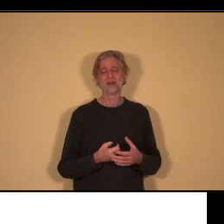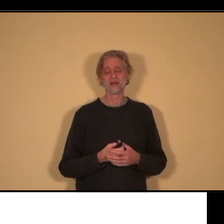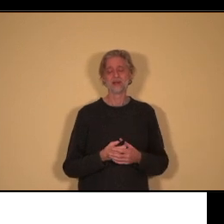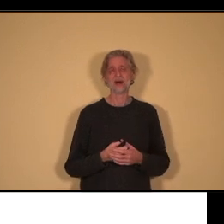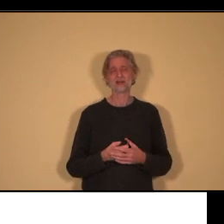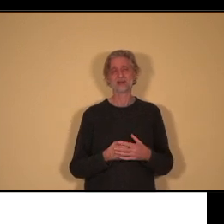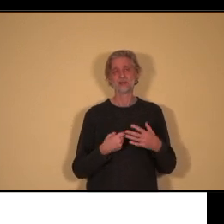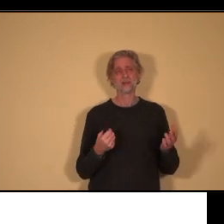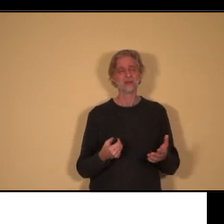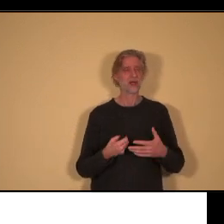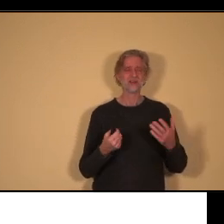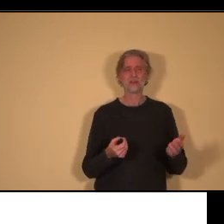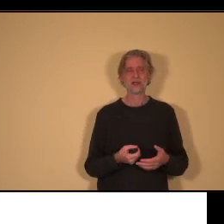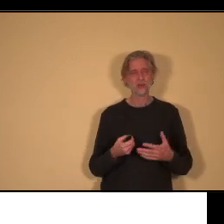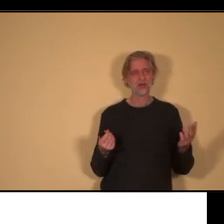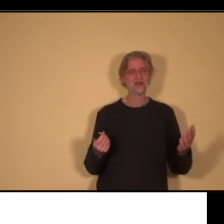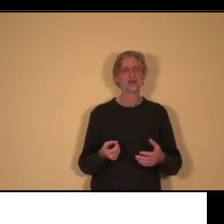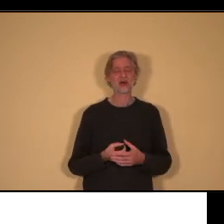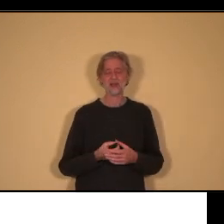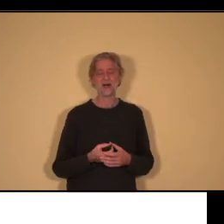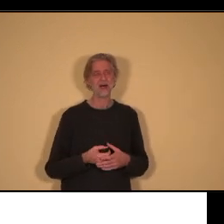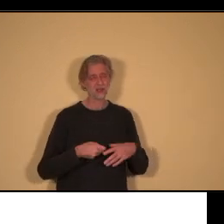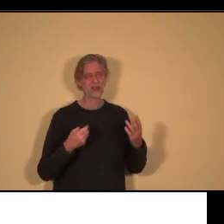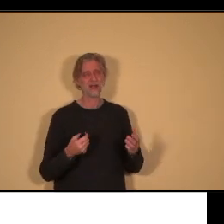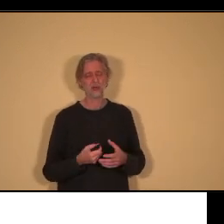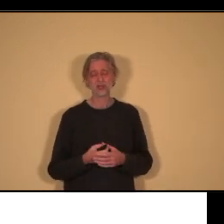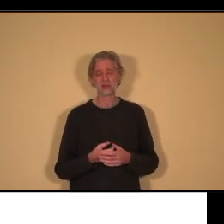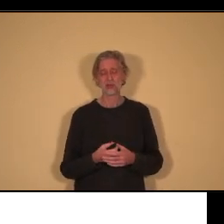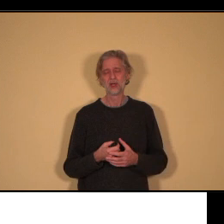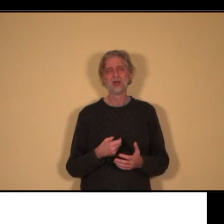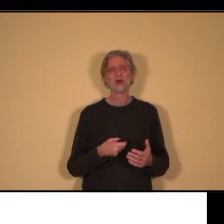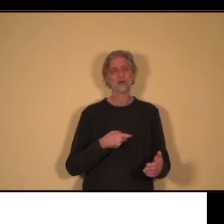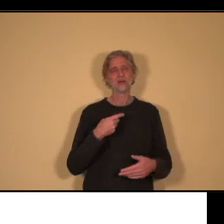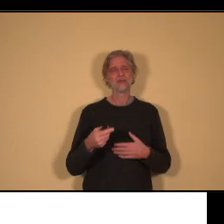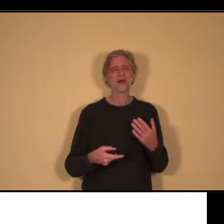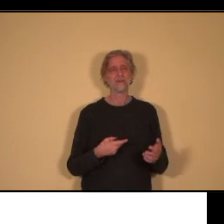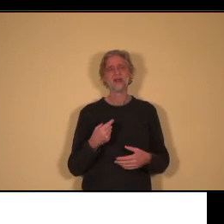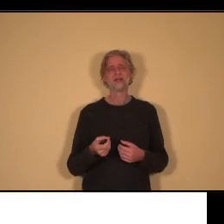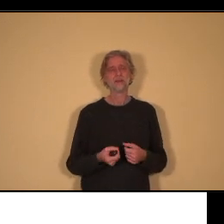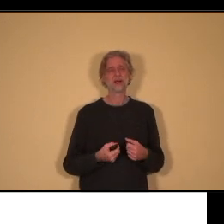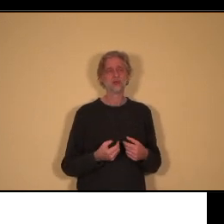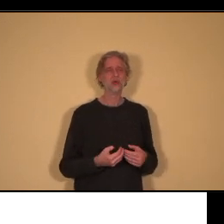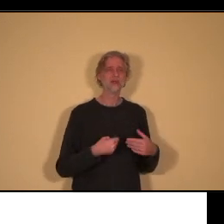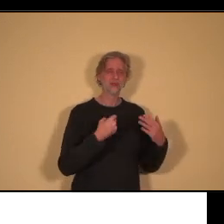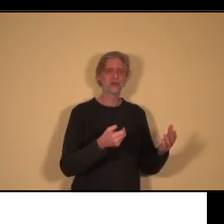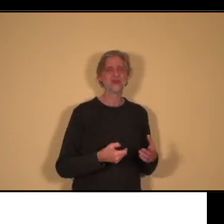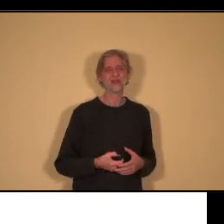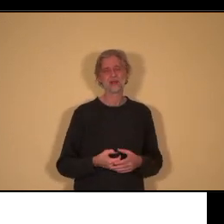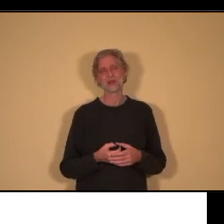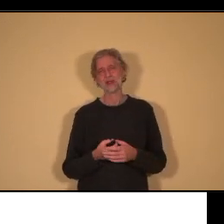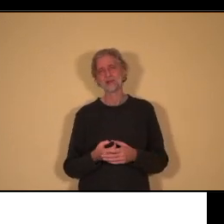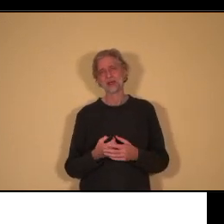Man hat ganz normale Druckverhältnisse, also ein Bar, ja, kein erhöhter Druck. Und wir haben Temperaturen, die für